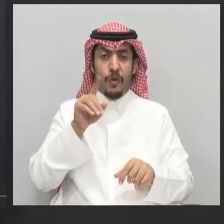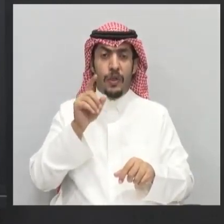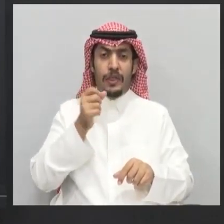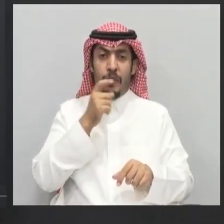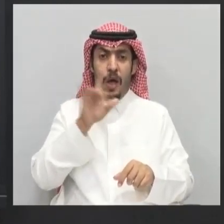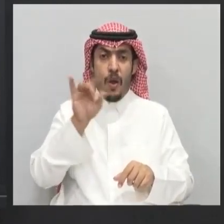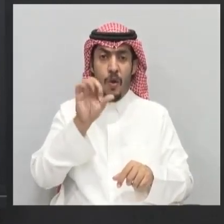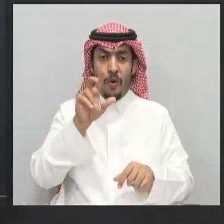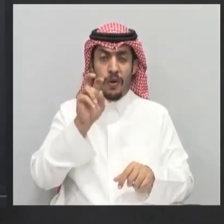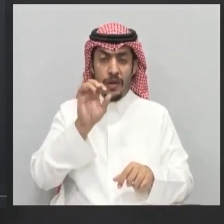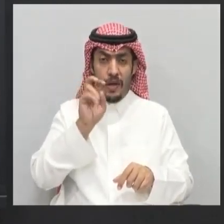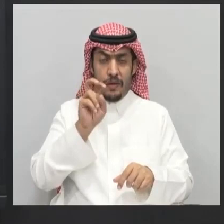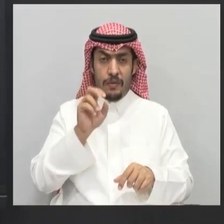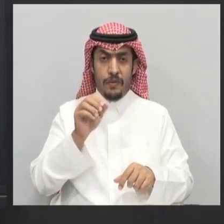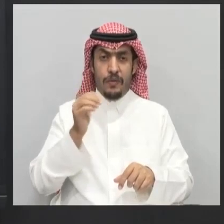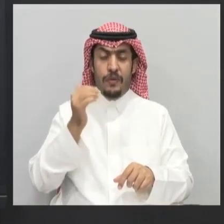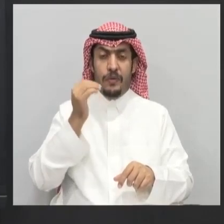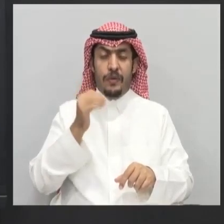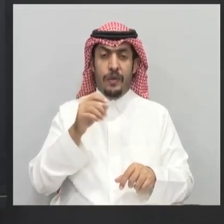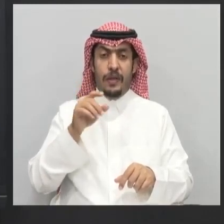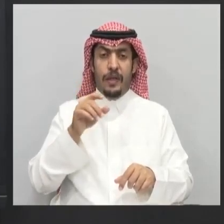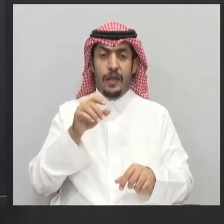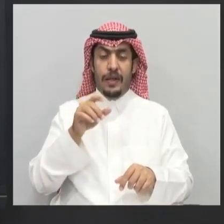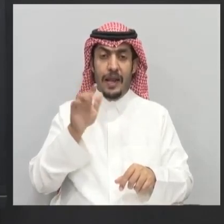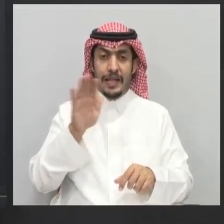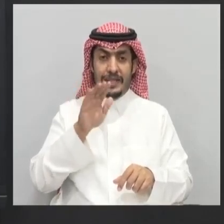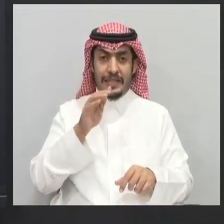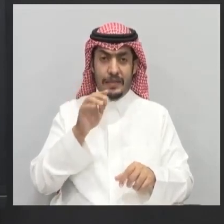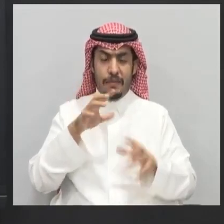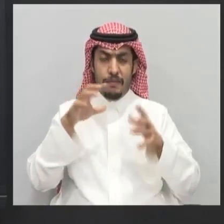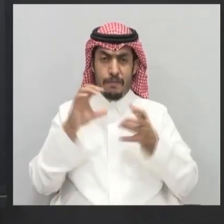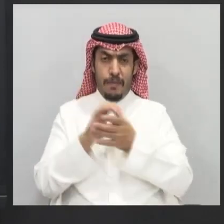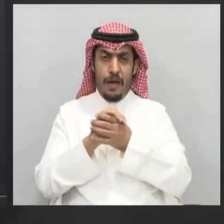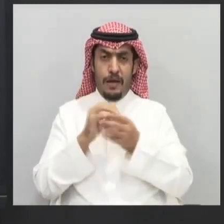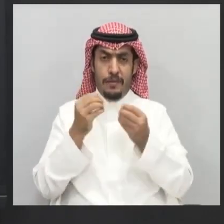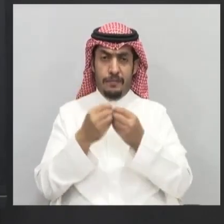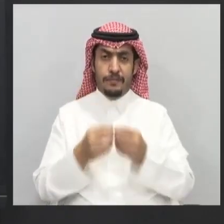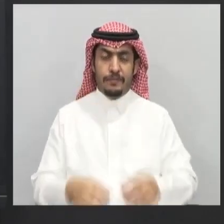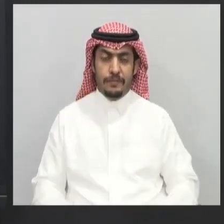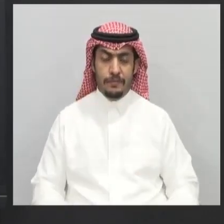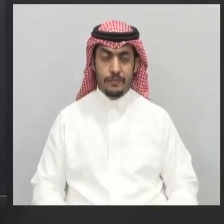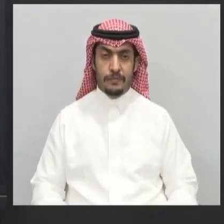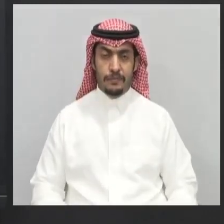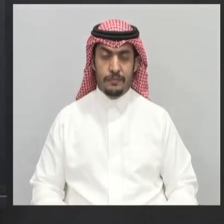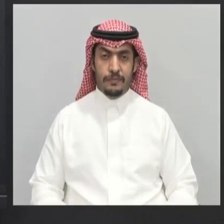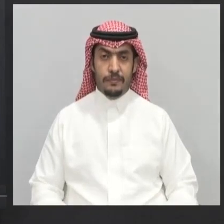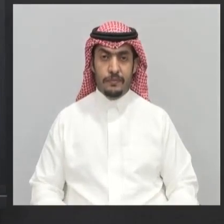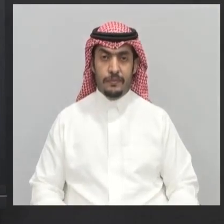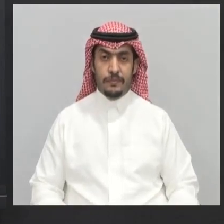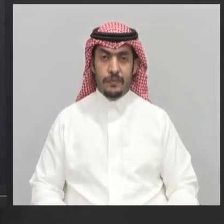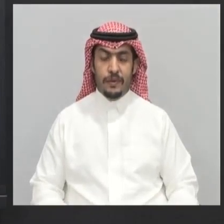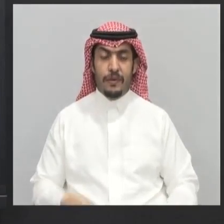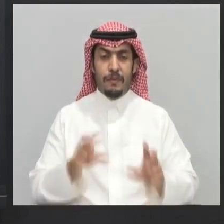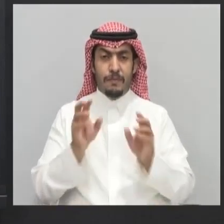الالوهيه توحيد الربوبيه وتوحيد الاسماء والصفات متضمن بعضهم مع بعض متضمن بعضهم مع بعض